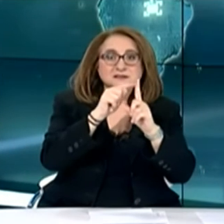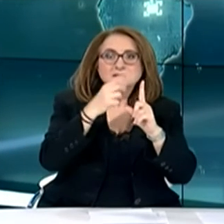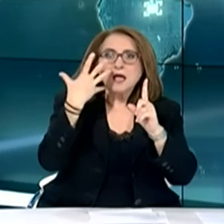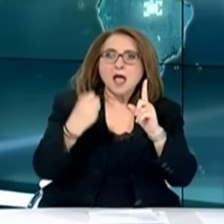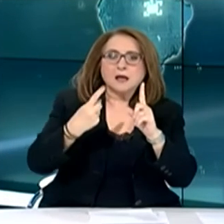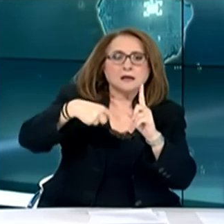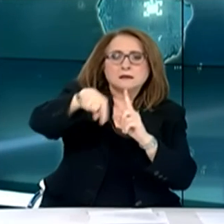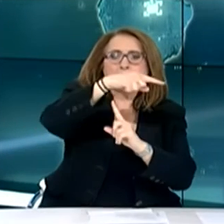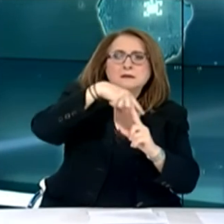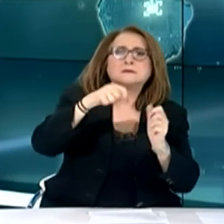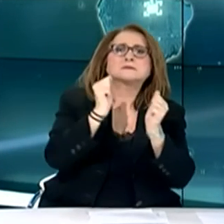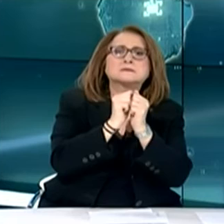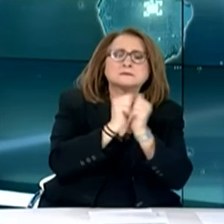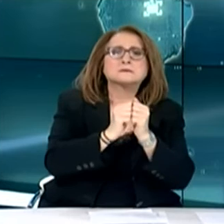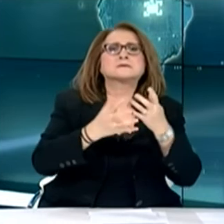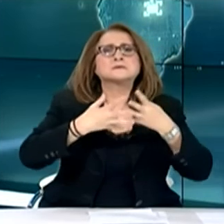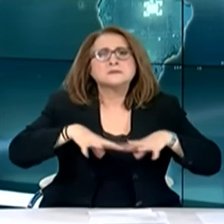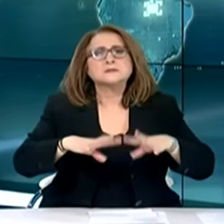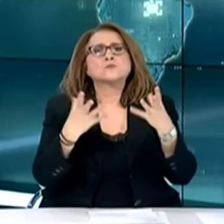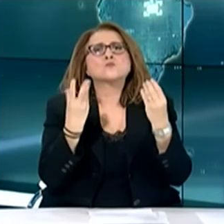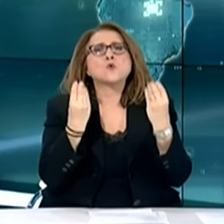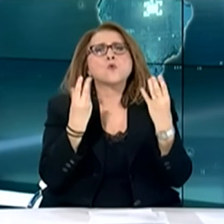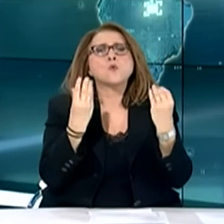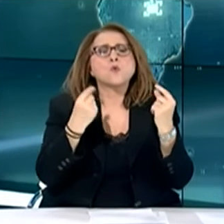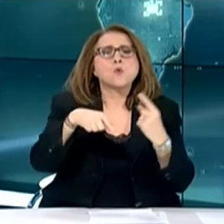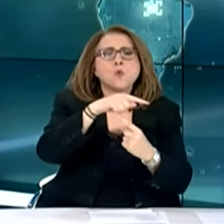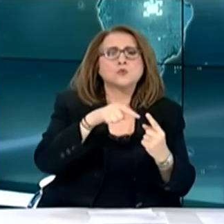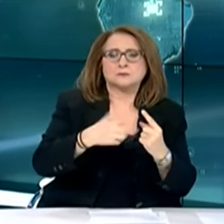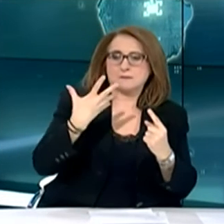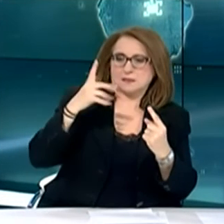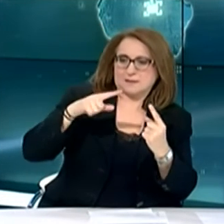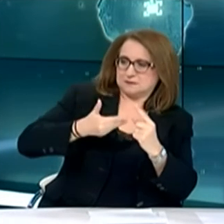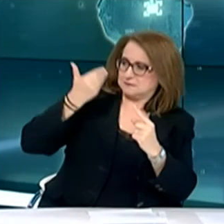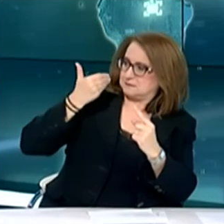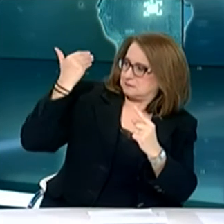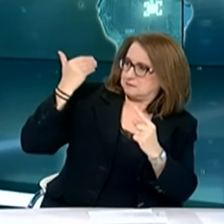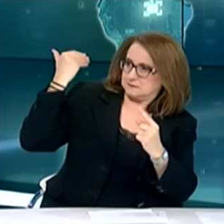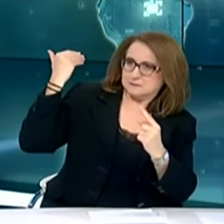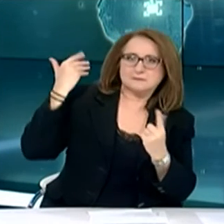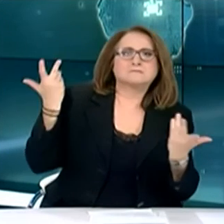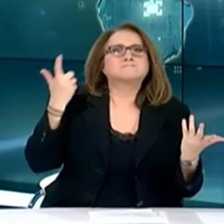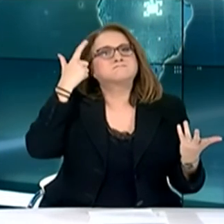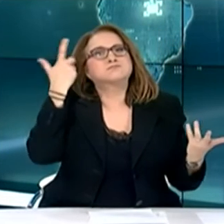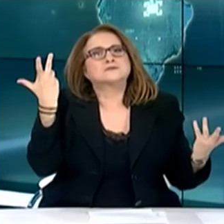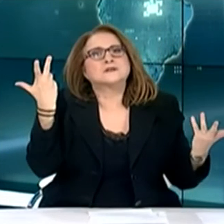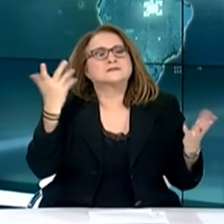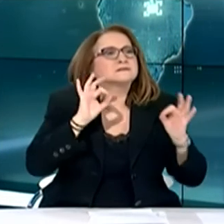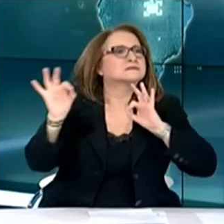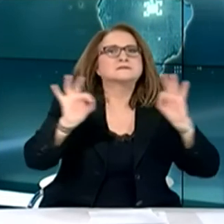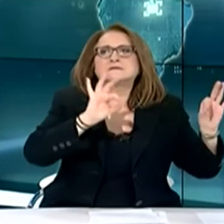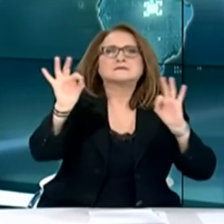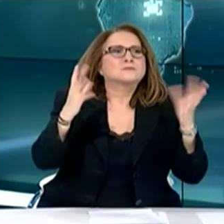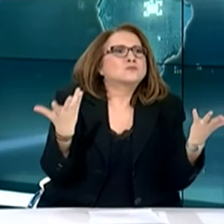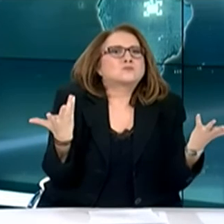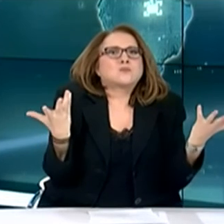έχει το δικό του κύκλο μετάδοσης, ο οποίος μπορεί να είναι εκθετικός, ας πούμε, και να έχει ξεκινήσει πριν 5 μέρες και καταλαβαίνεις πόσο δύσκολο είναι αυτό. Μπορεί να φτάσει πολύ γρήγορα να